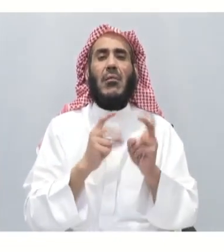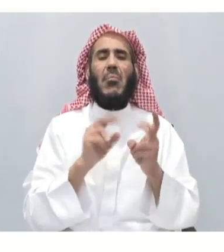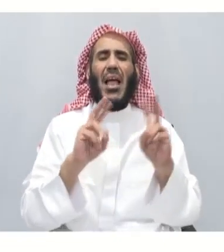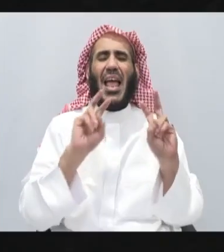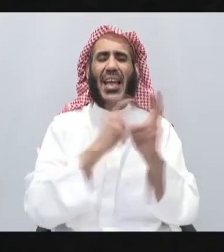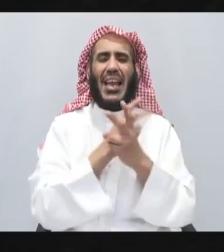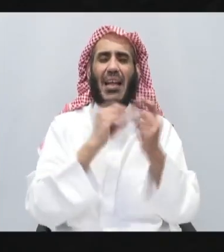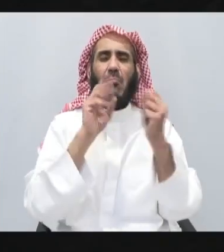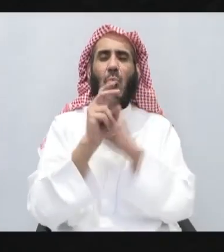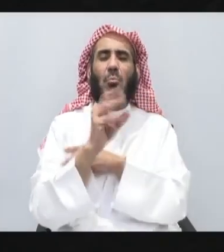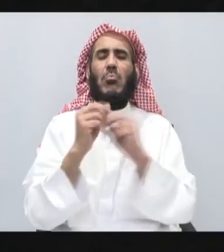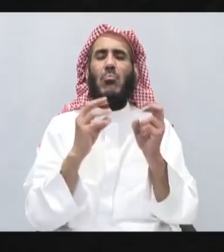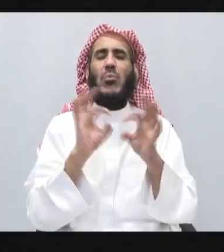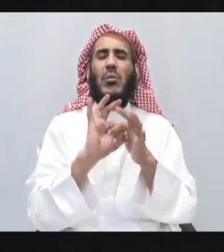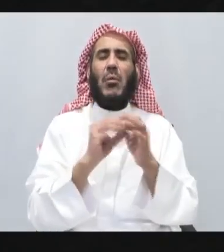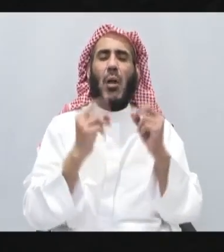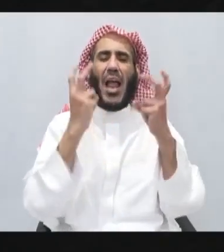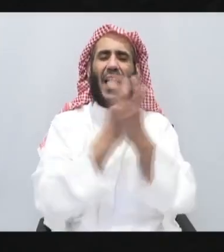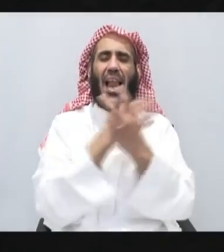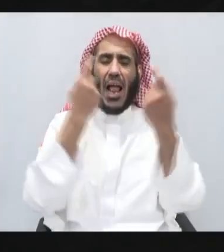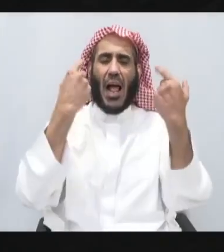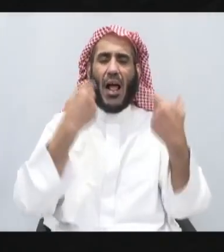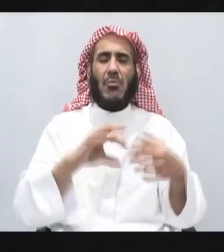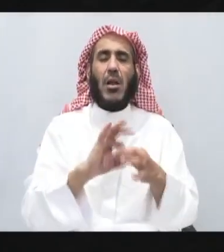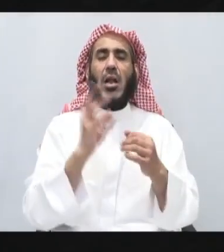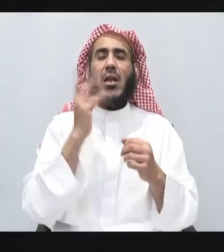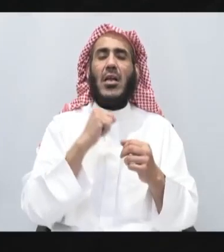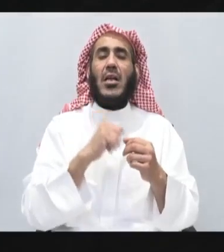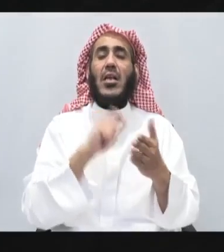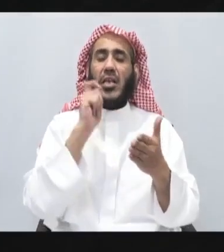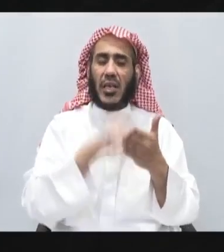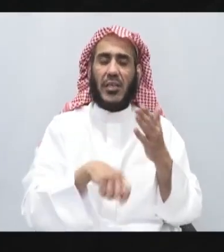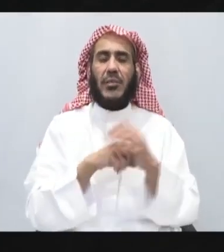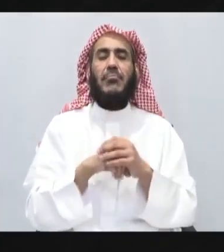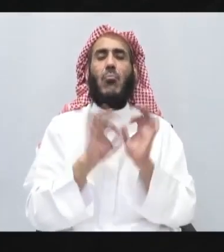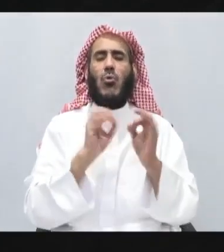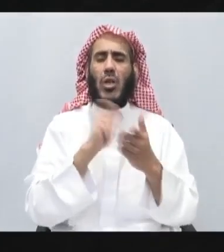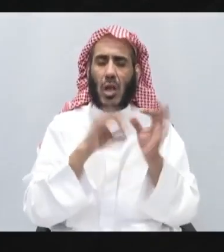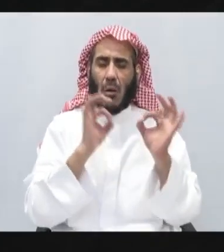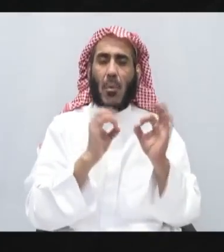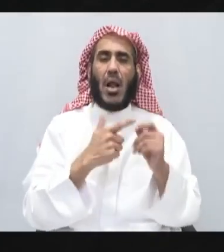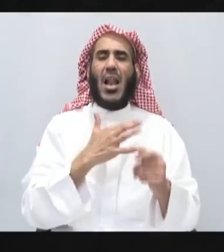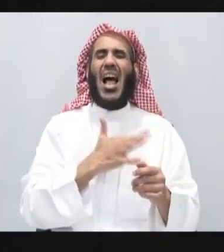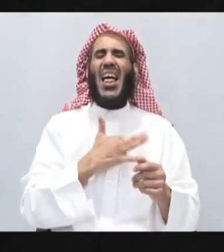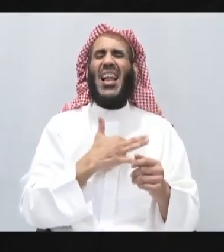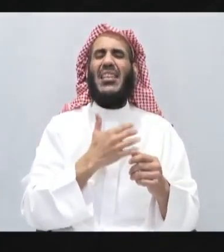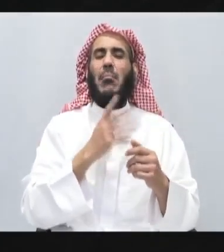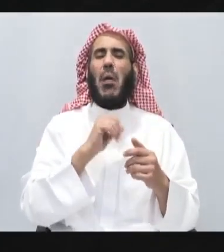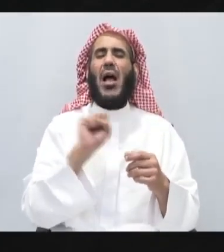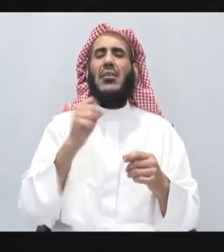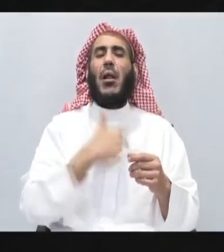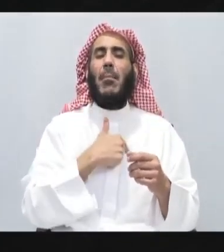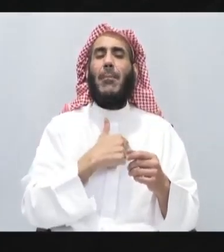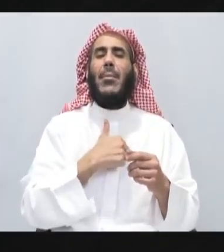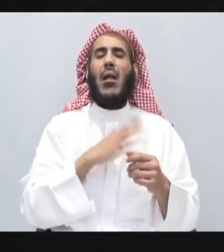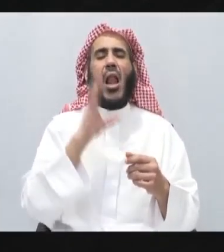اسمها هيكليه اذا هي مرتبطه بالهيكل العظمي اذا لا ارا اراديه عفوا العضلات القلبيه خاصه بالقلب اذا